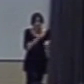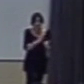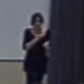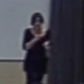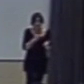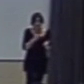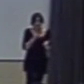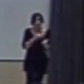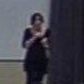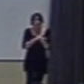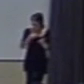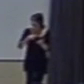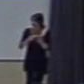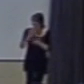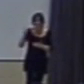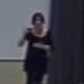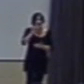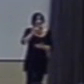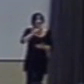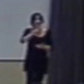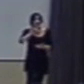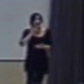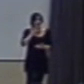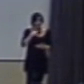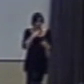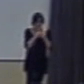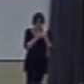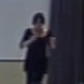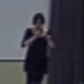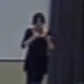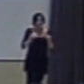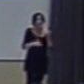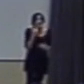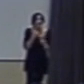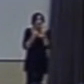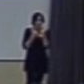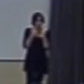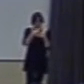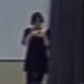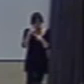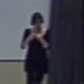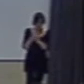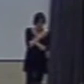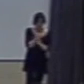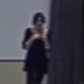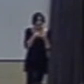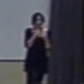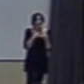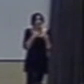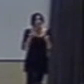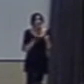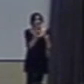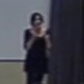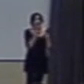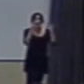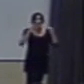que deia ara la Sílvia, que el BCN Media Lab es pregunta. Abans de començar, només dues coses prèvies. O sigui, una de les avantatges de les